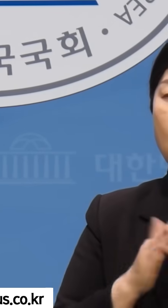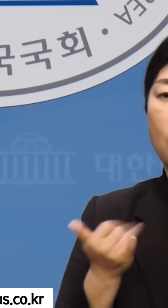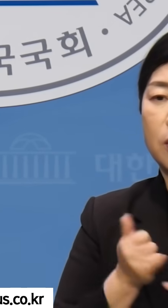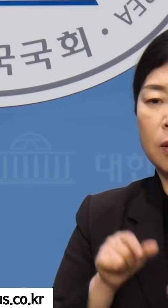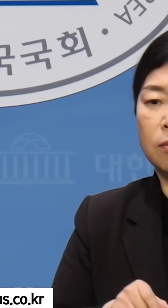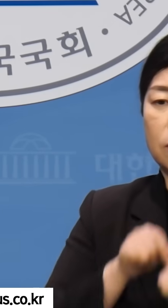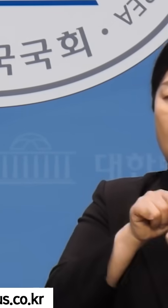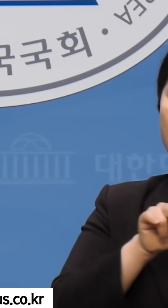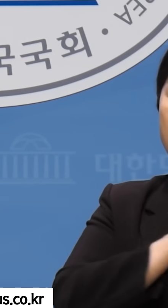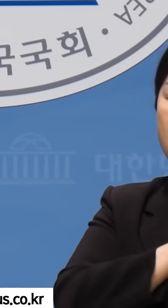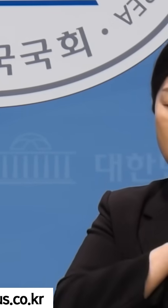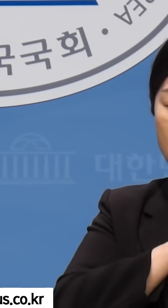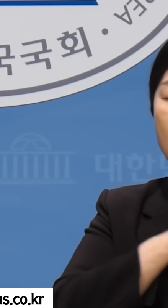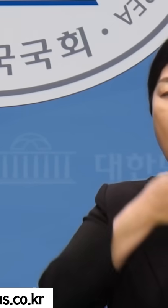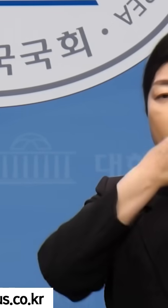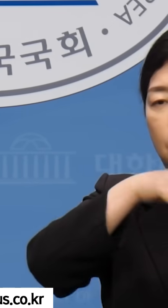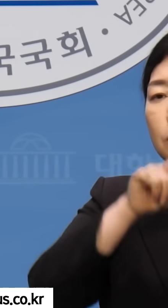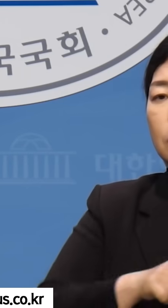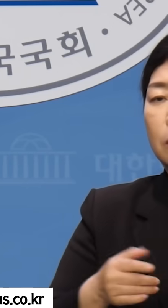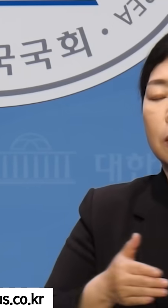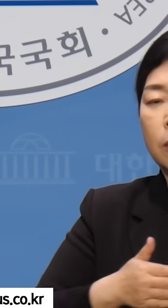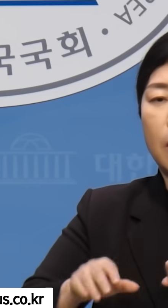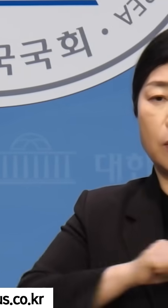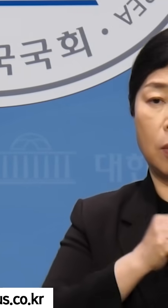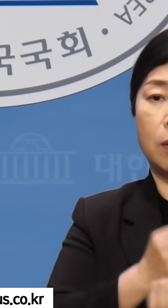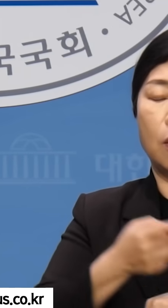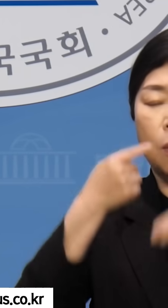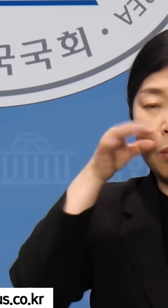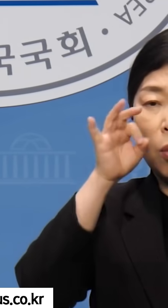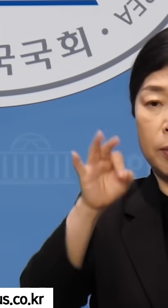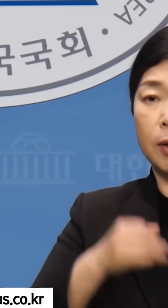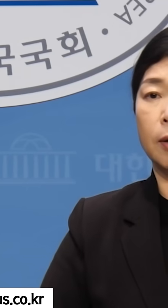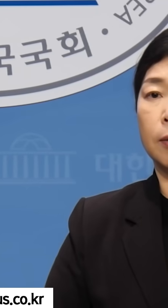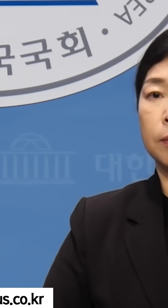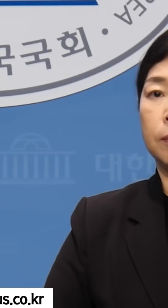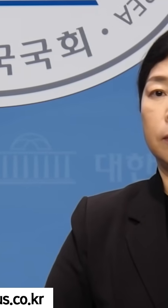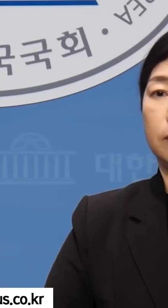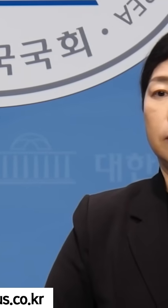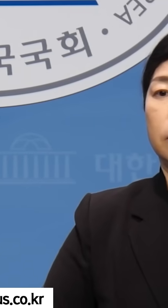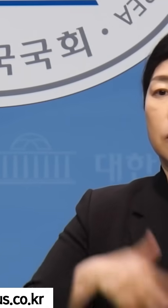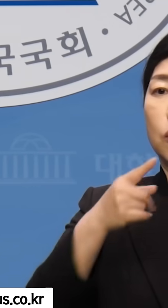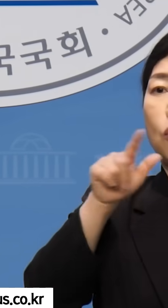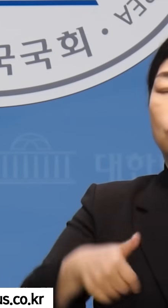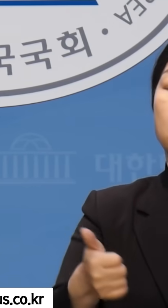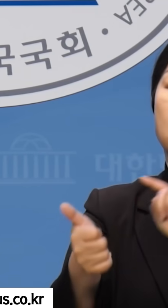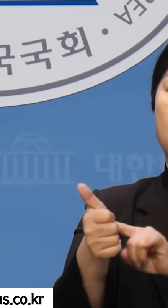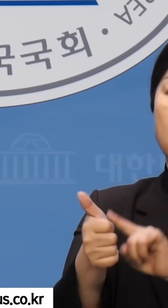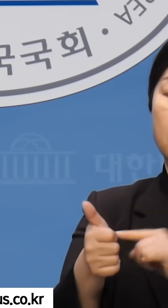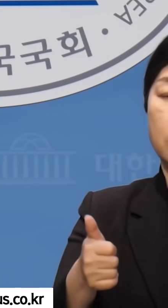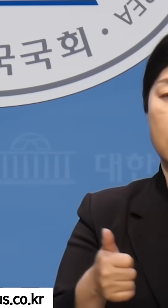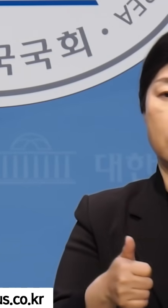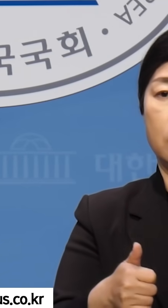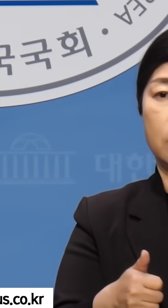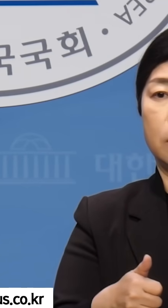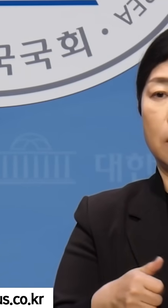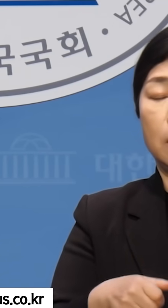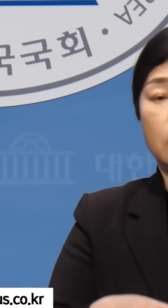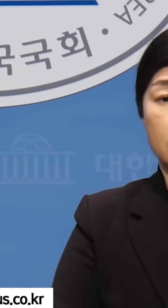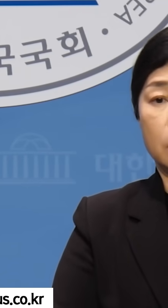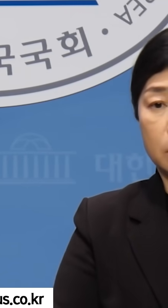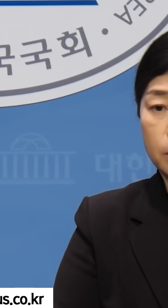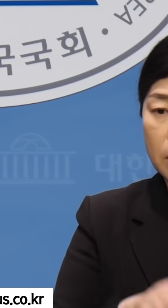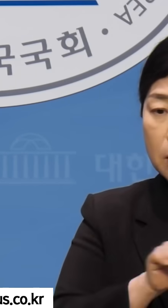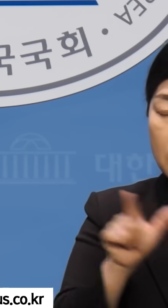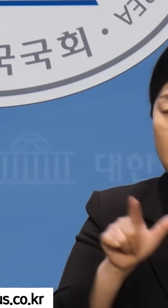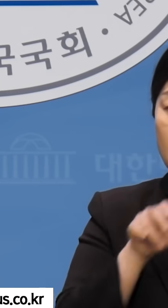한다는 점을 명백히 드러내는 것입니다. 조국 대표는 문재인 정부 시절인 2021년 대파 한 단